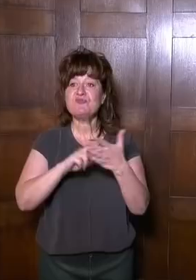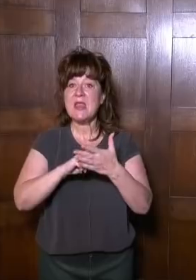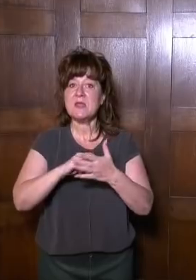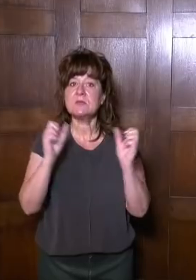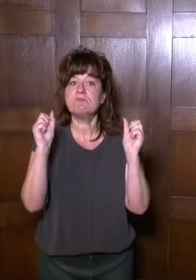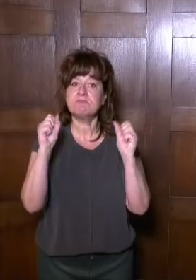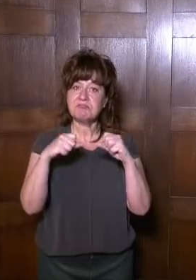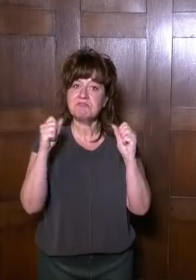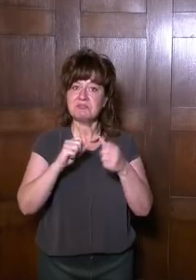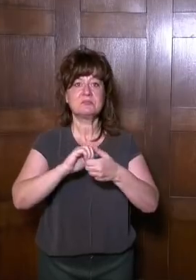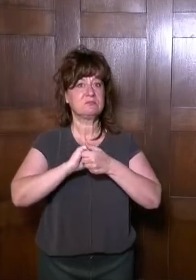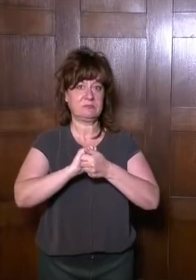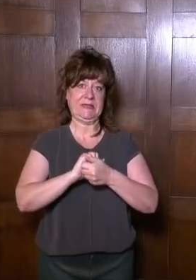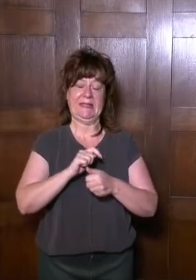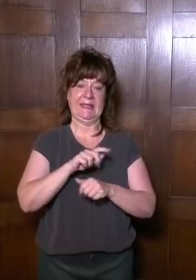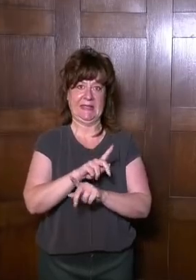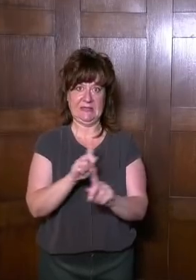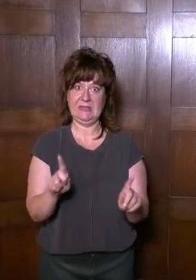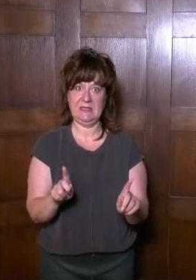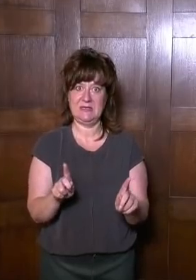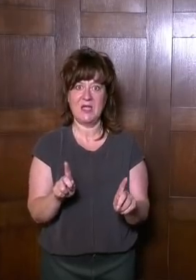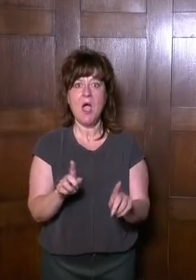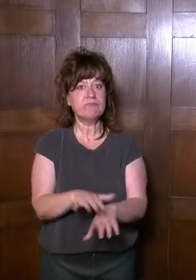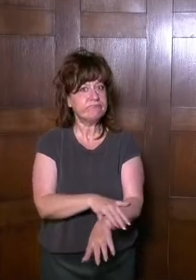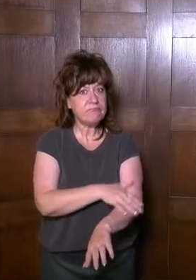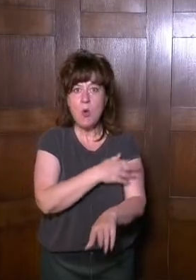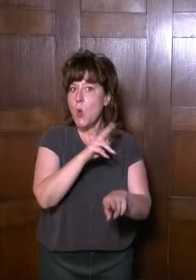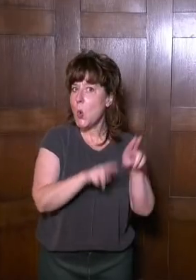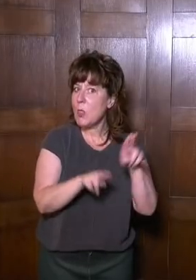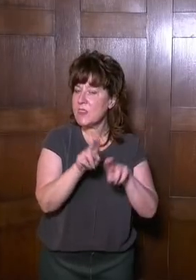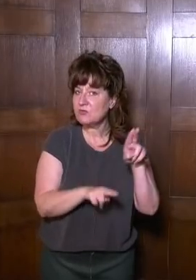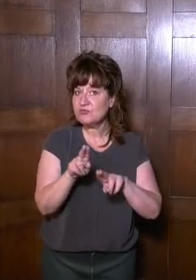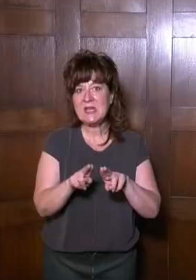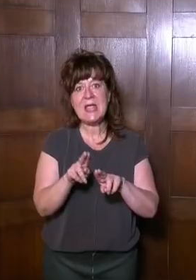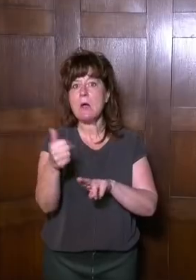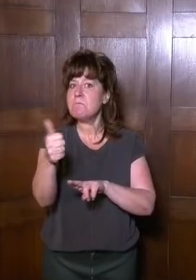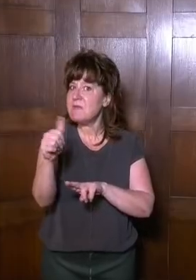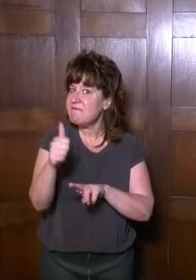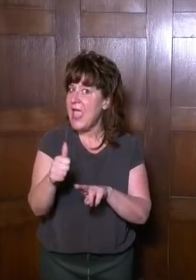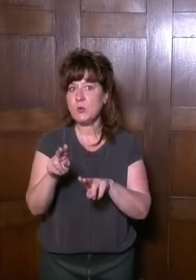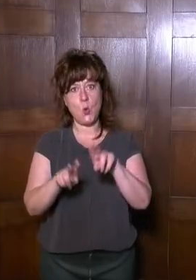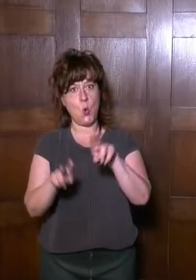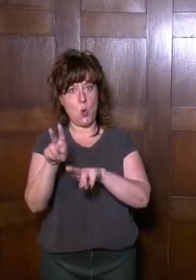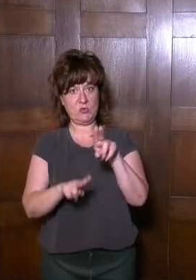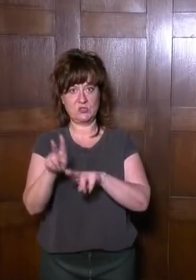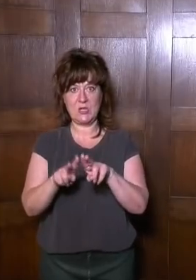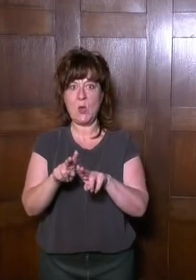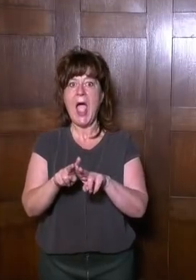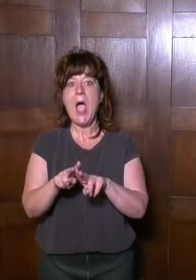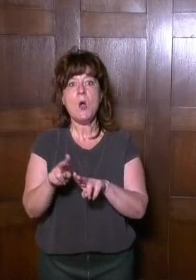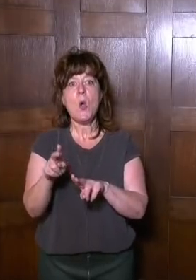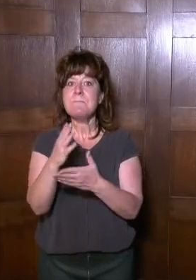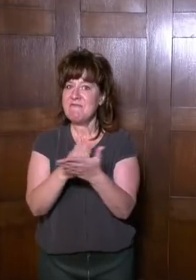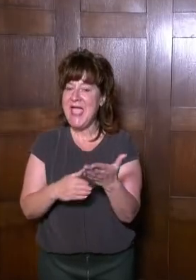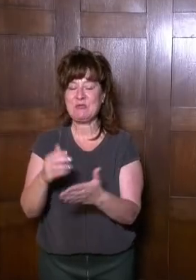haben wir, glaube ich, jetzt gelernt. Es gibt unterschiedliche Wahrnehmungen, es gibt auch unterschiedliche Bewertungen, es gibt auch unterschiedliche Beurteilungen